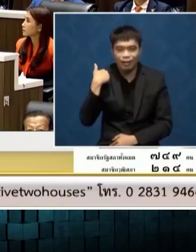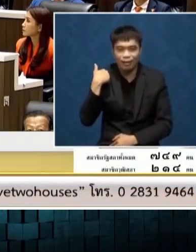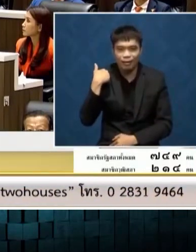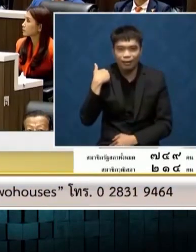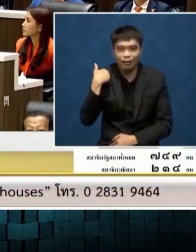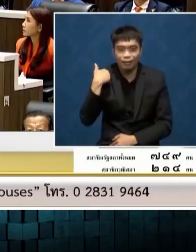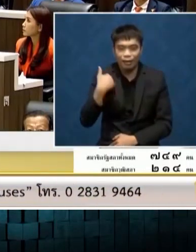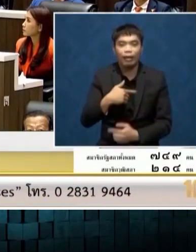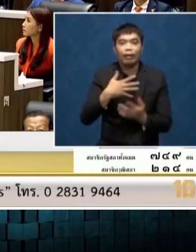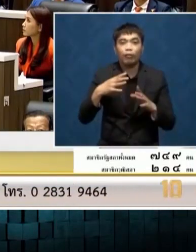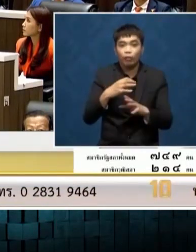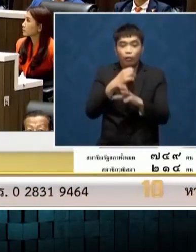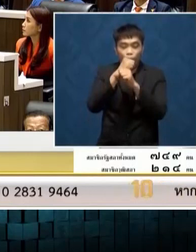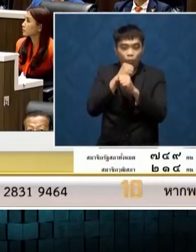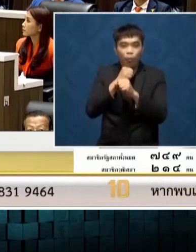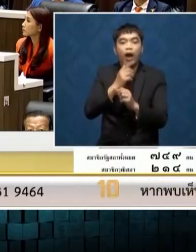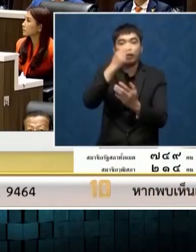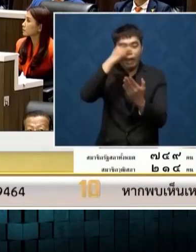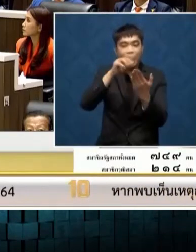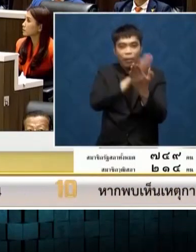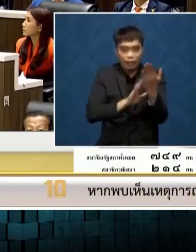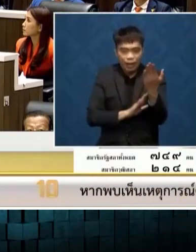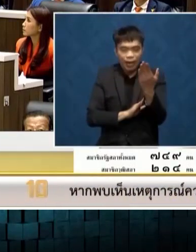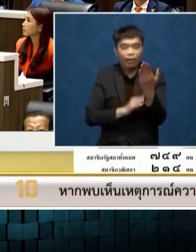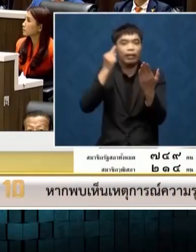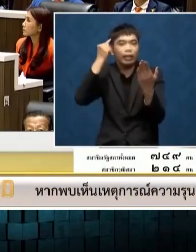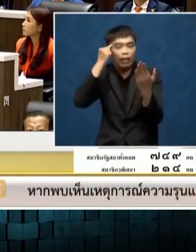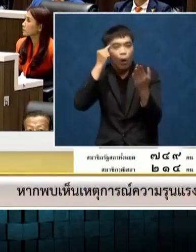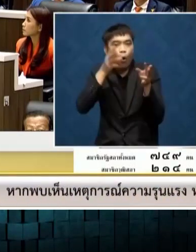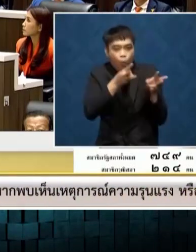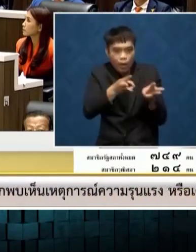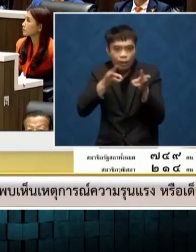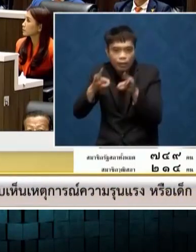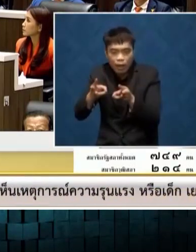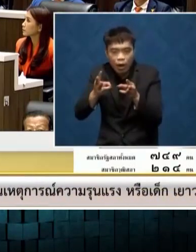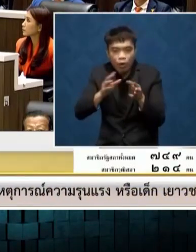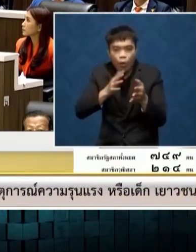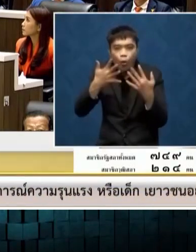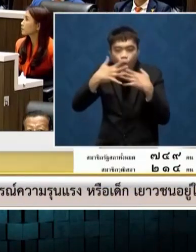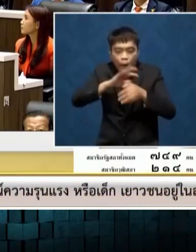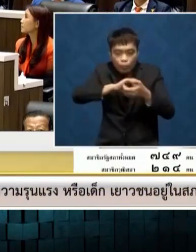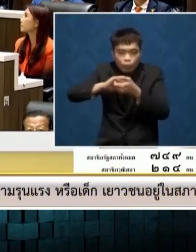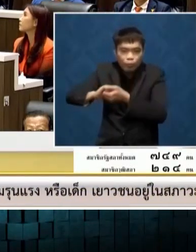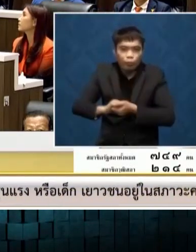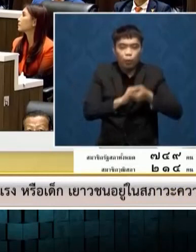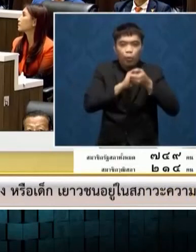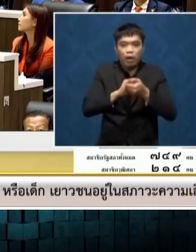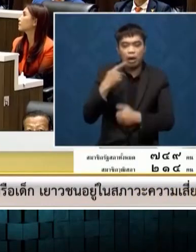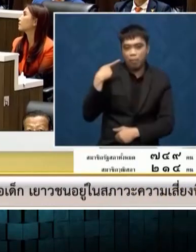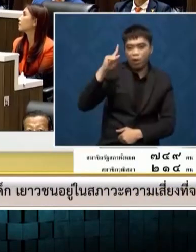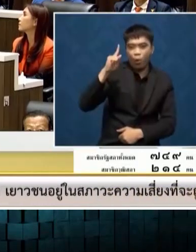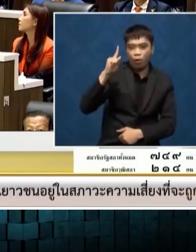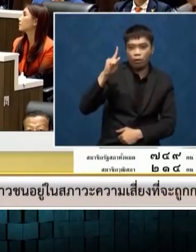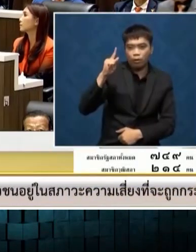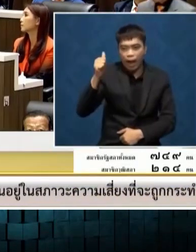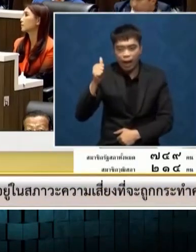ว่าในอดีตจนถึงปัจจุบันถูกดึงมาใช้เป็นเครื่องมือในการปกป้องตนเองประเด็น